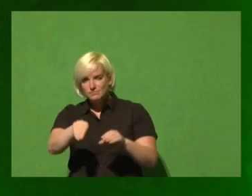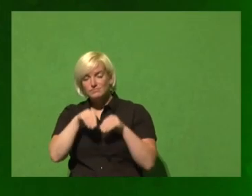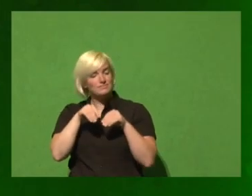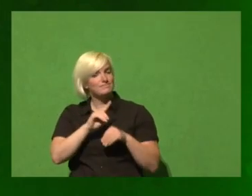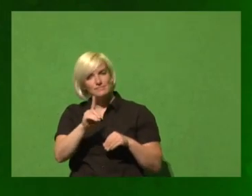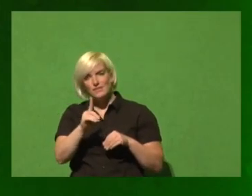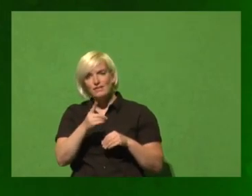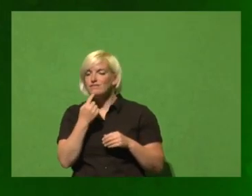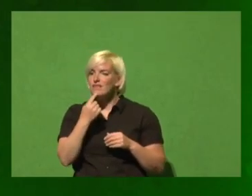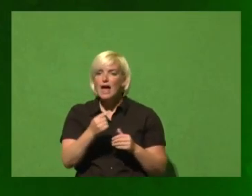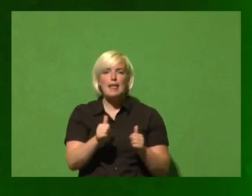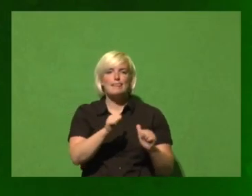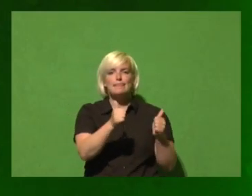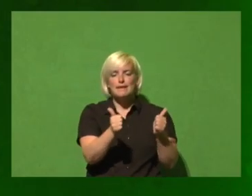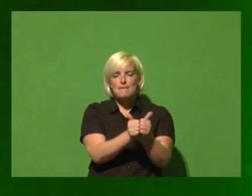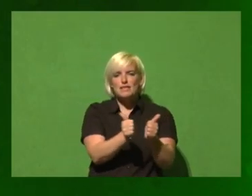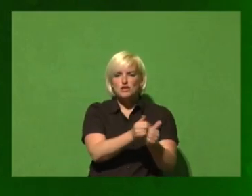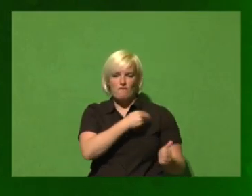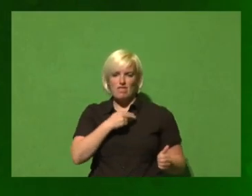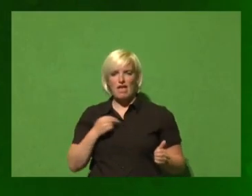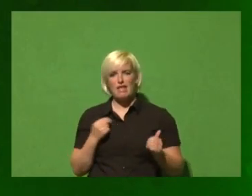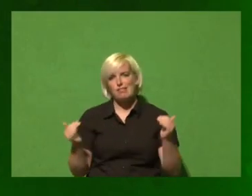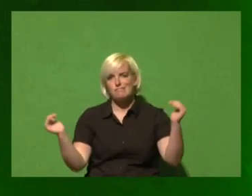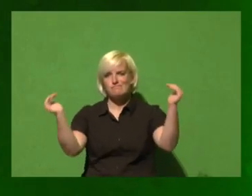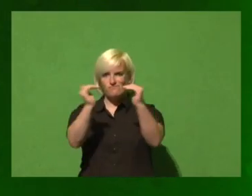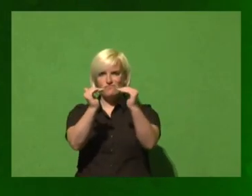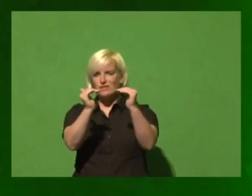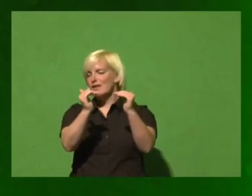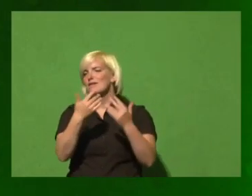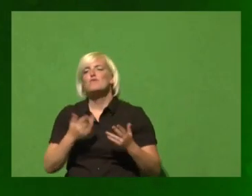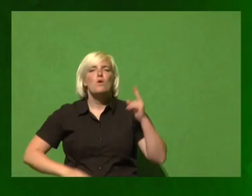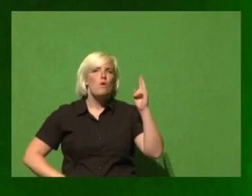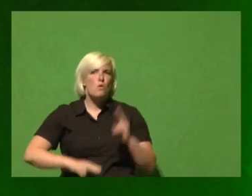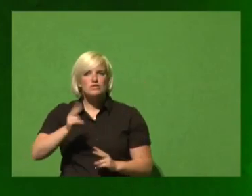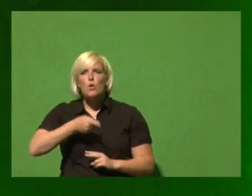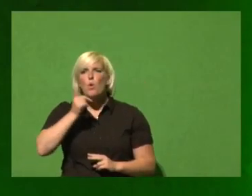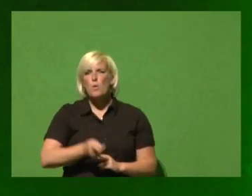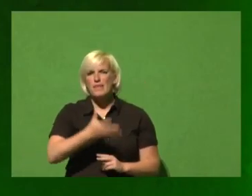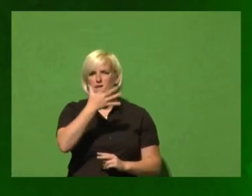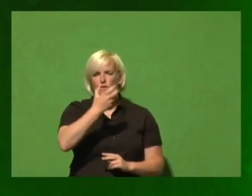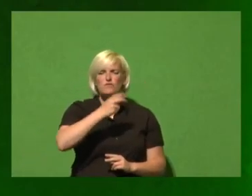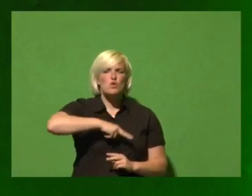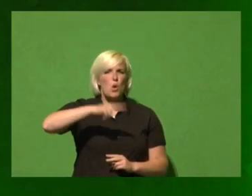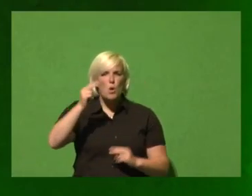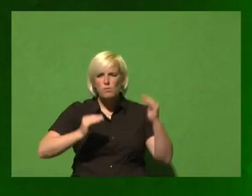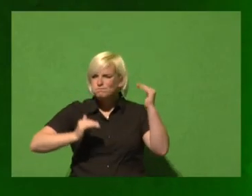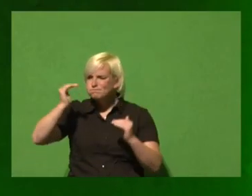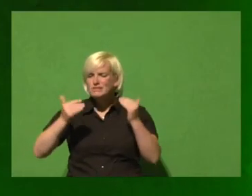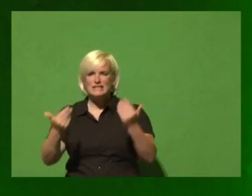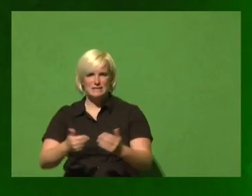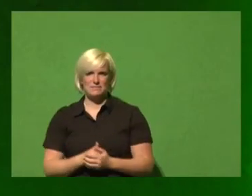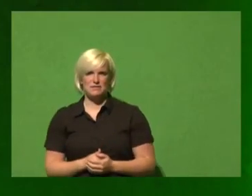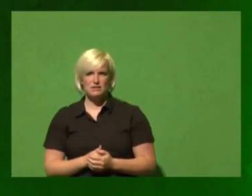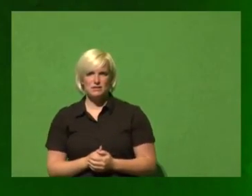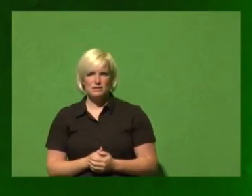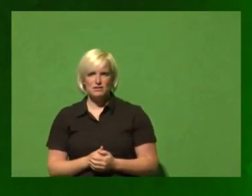Lebenspartnerschaft wenigstens zu begleichen. Es gibt 150 unterschiedliche Regelungen in 54 Gesetzen. Und jetzt greift